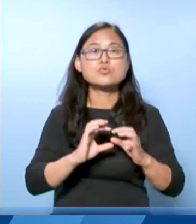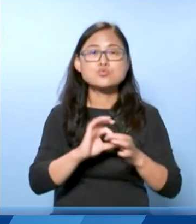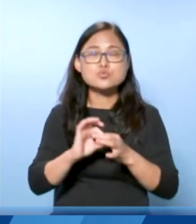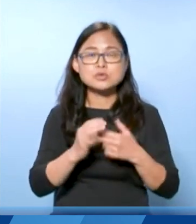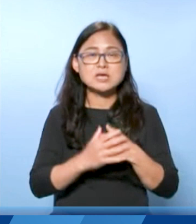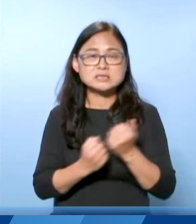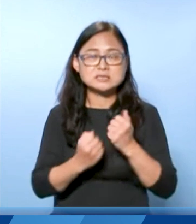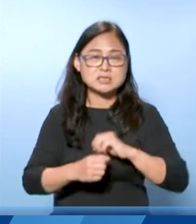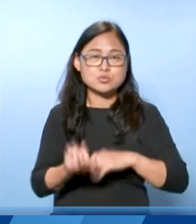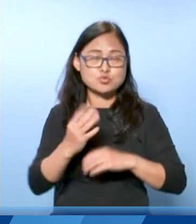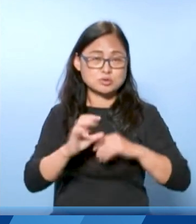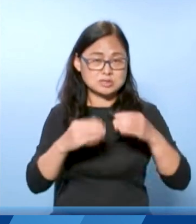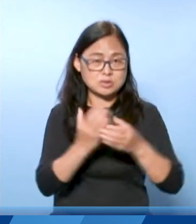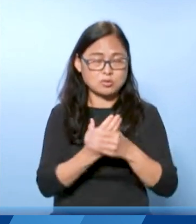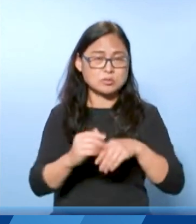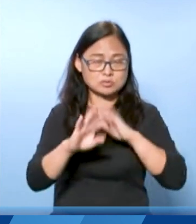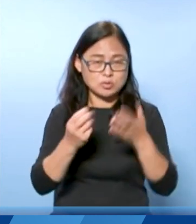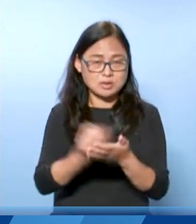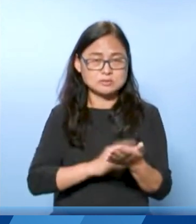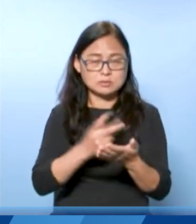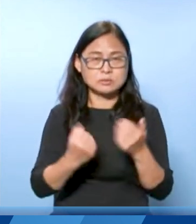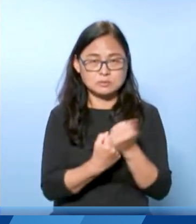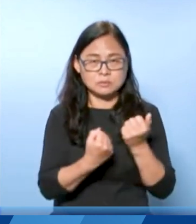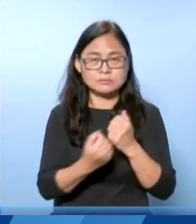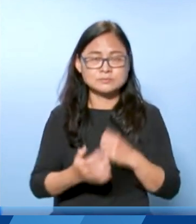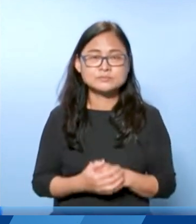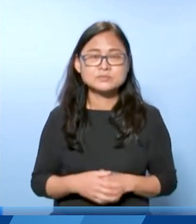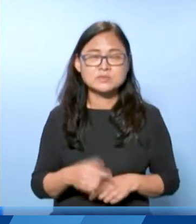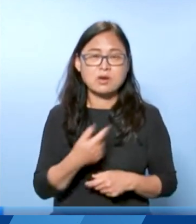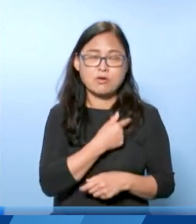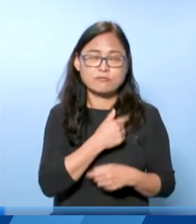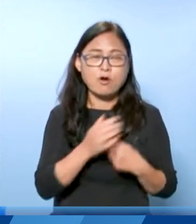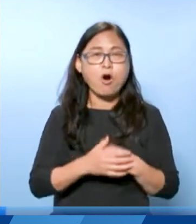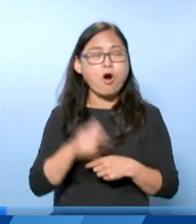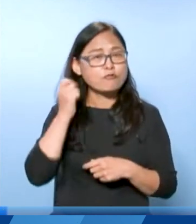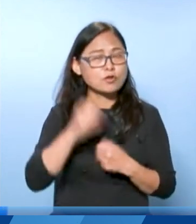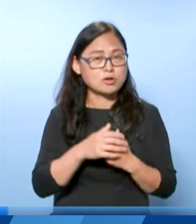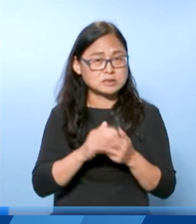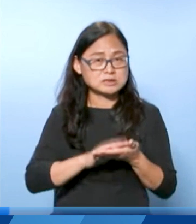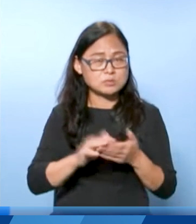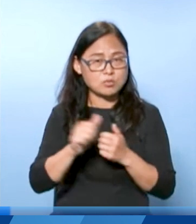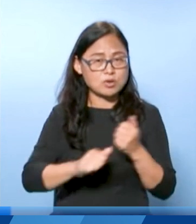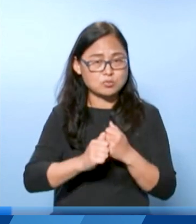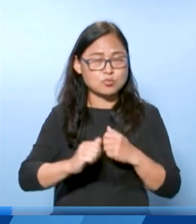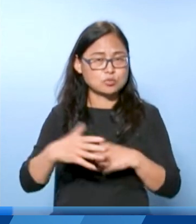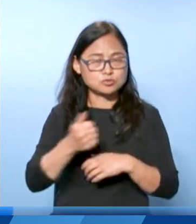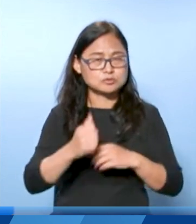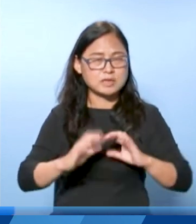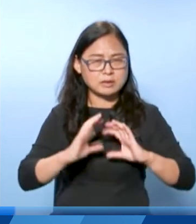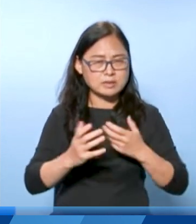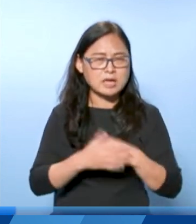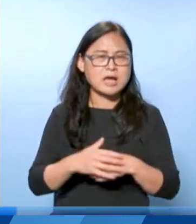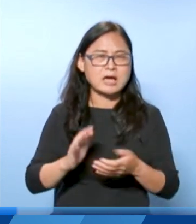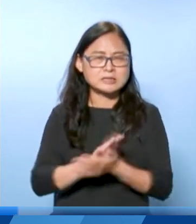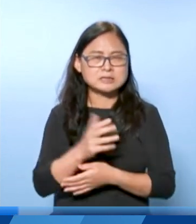的修正案的。主席，我擔任了弊政黨民建聯婦女事務委員會的主席已經十幾年了，我